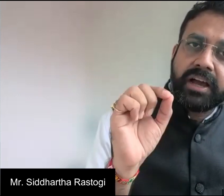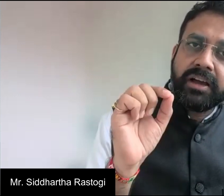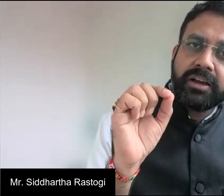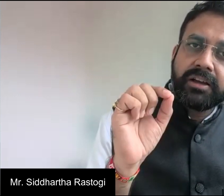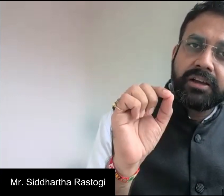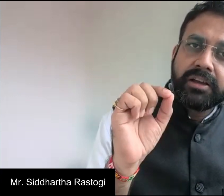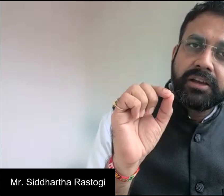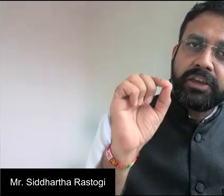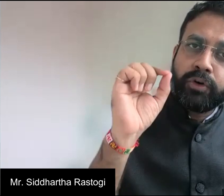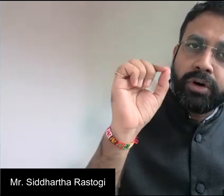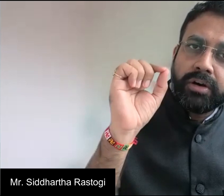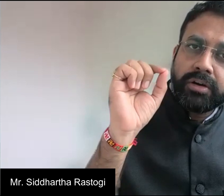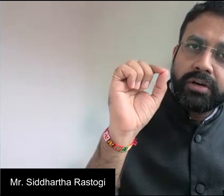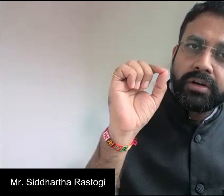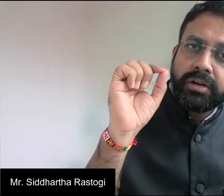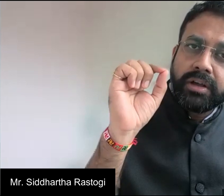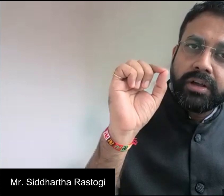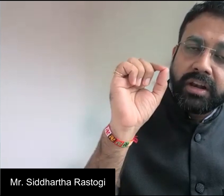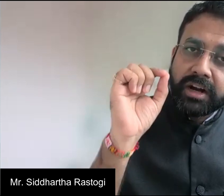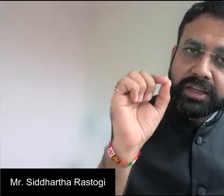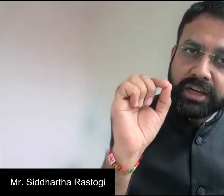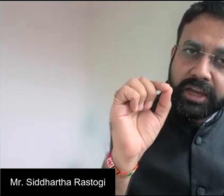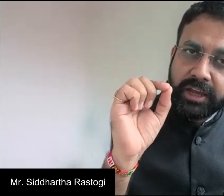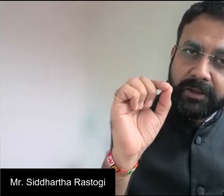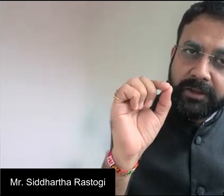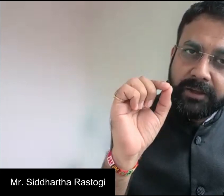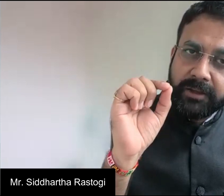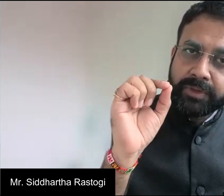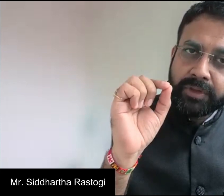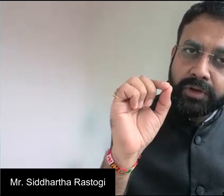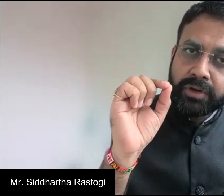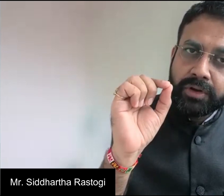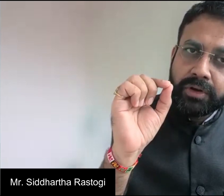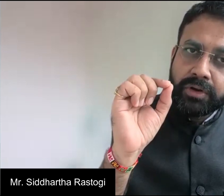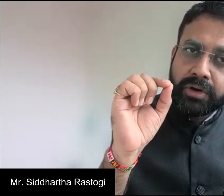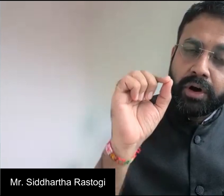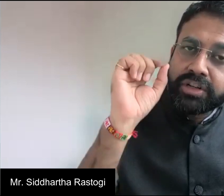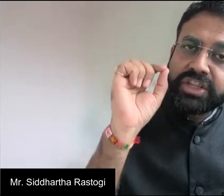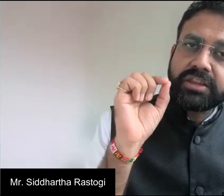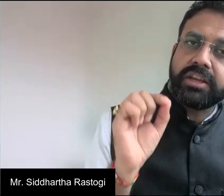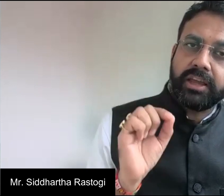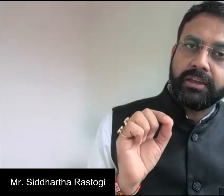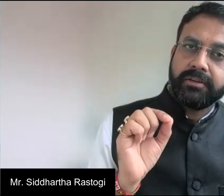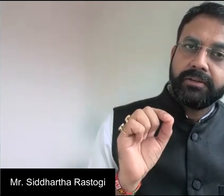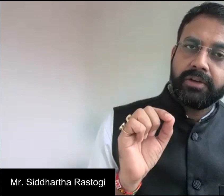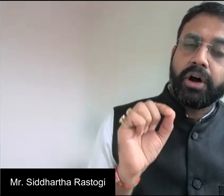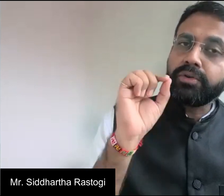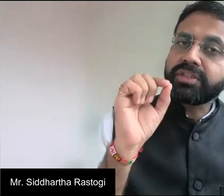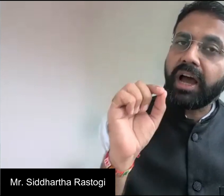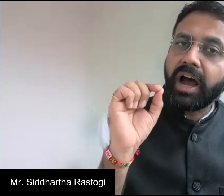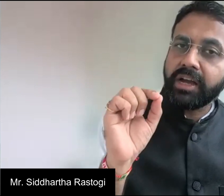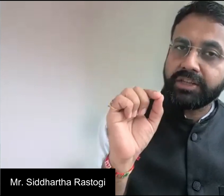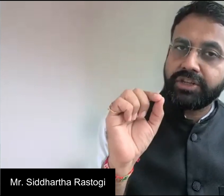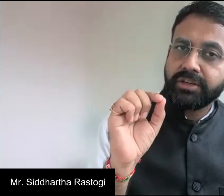प्रयास किया कि वो लड़ती रहें और जीतती रहें। और